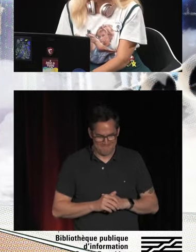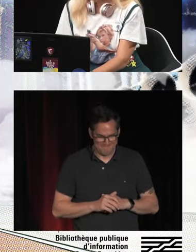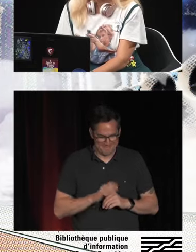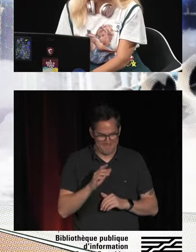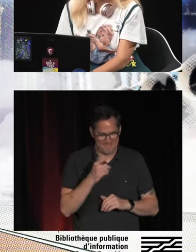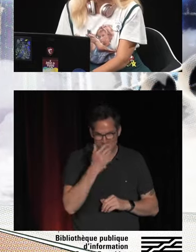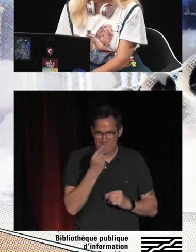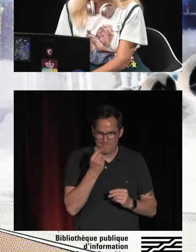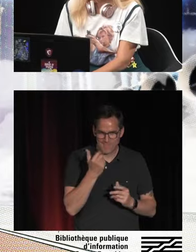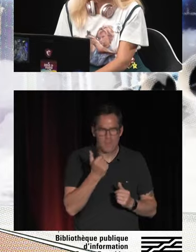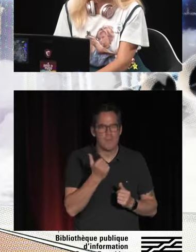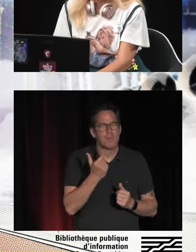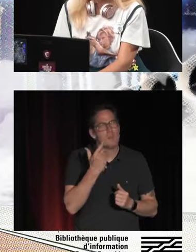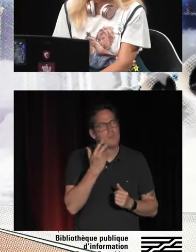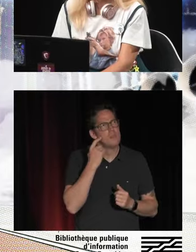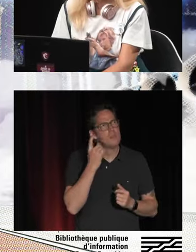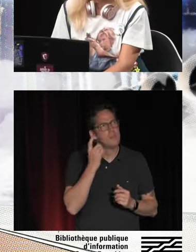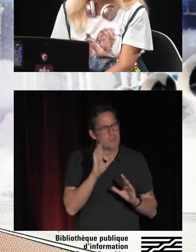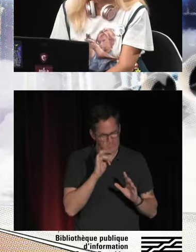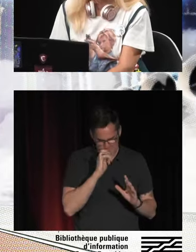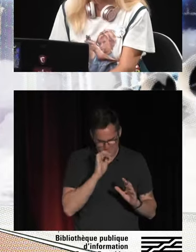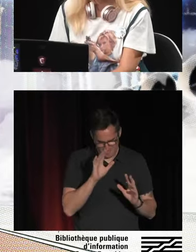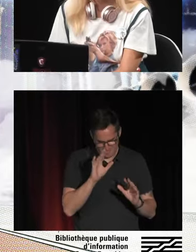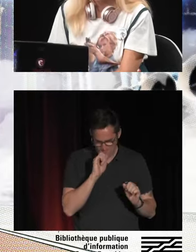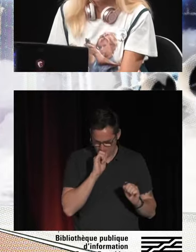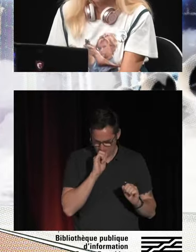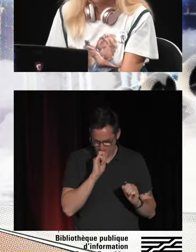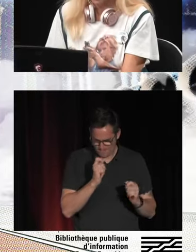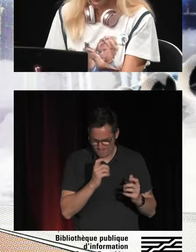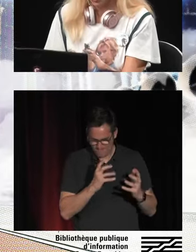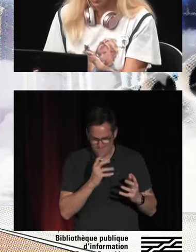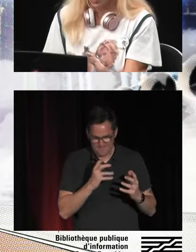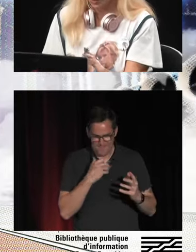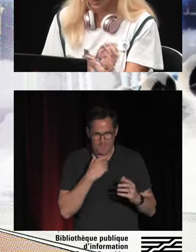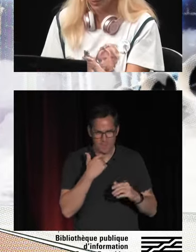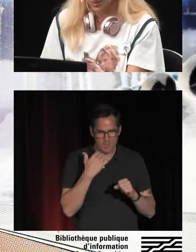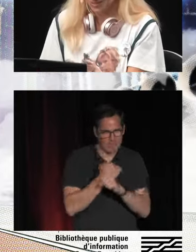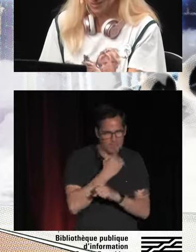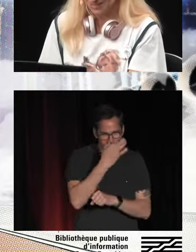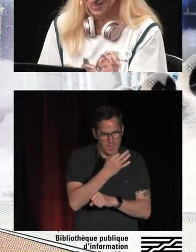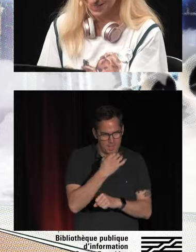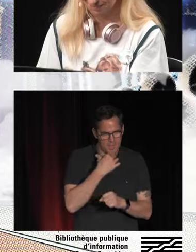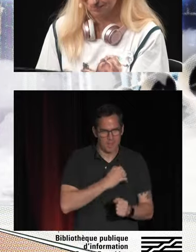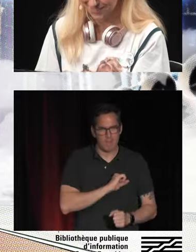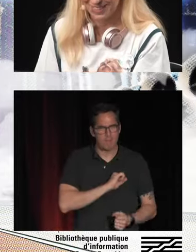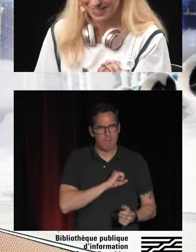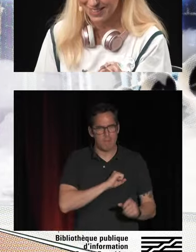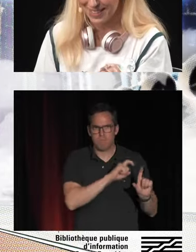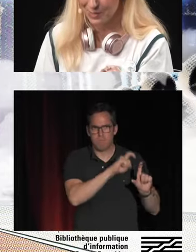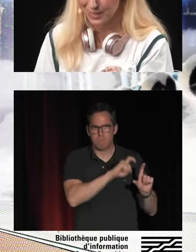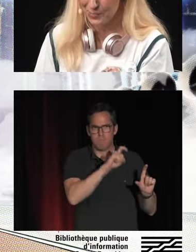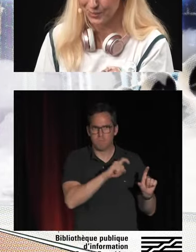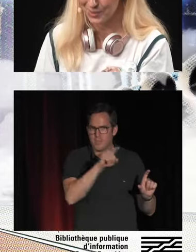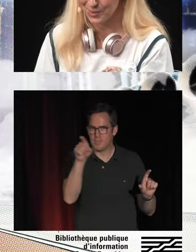J'aurais dû mettre un 1, 2, 3, hop. J'aurais dû mettre un compteur de rythme cardiaque.